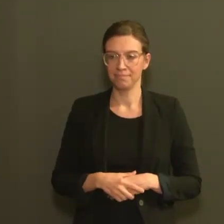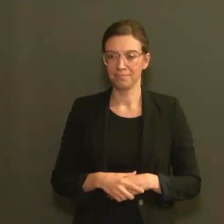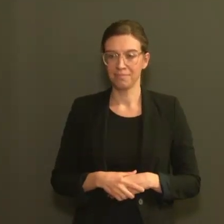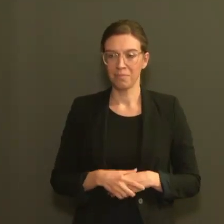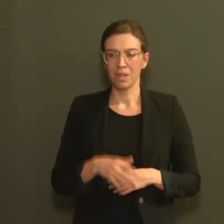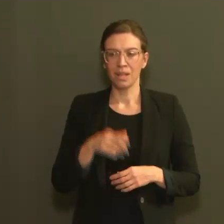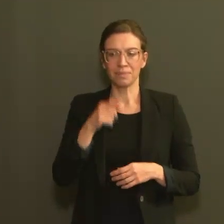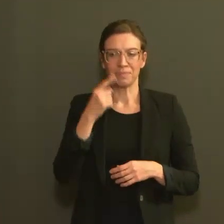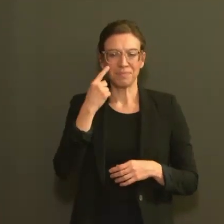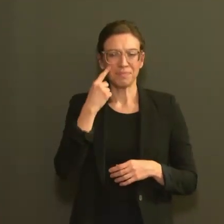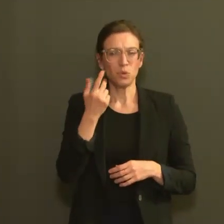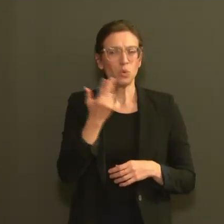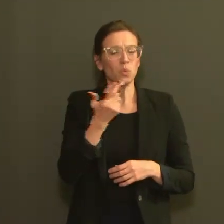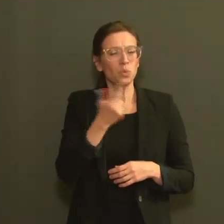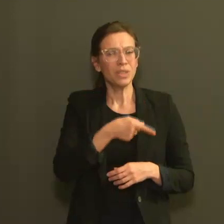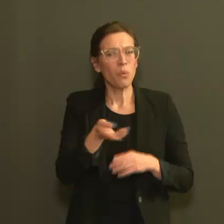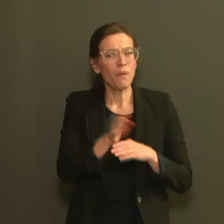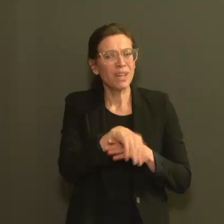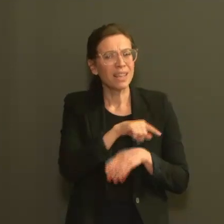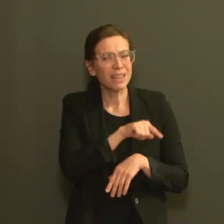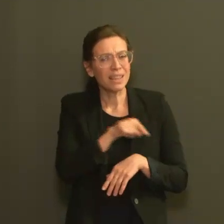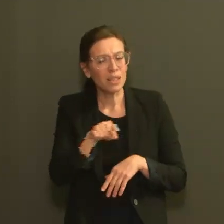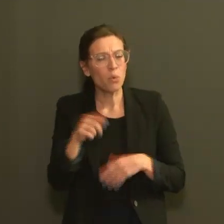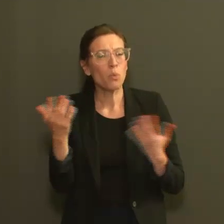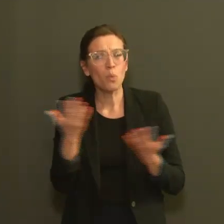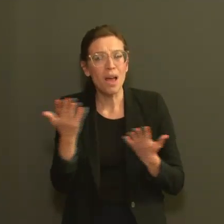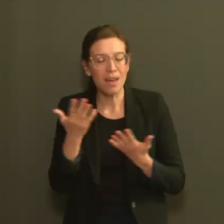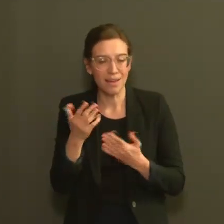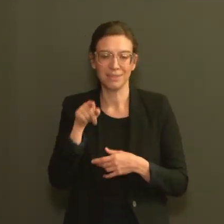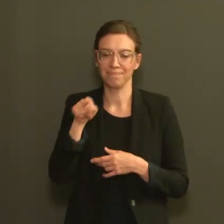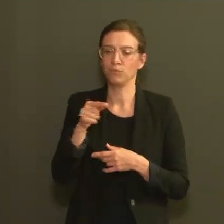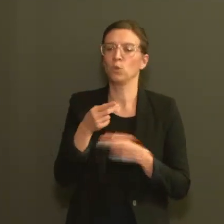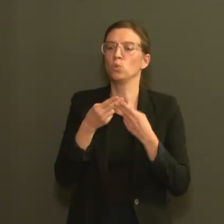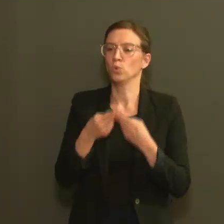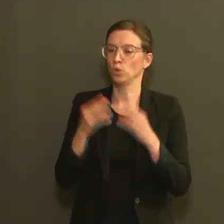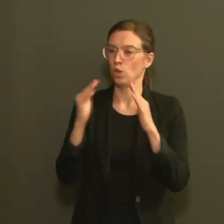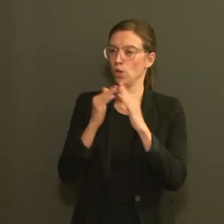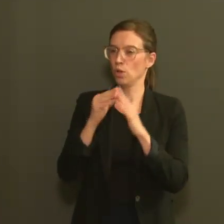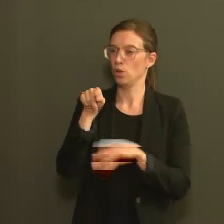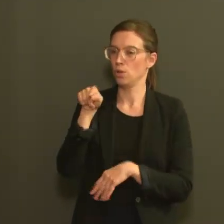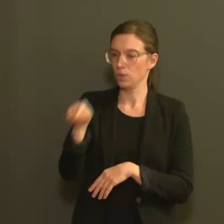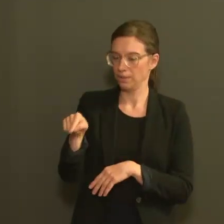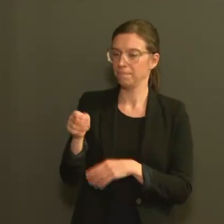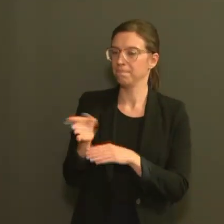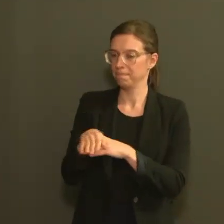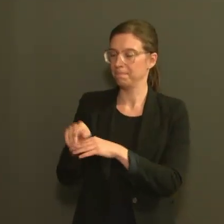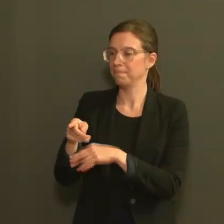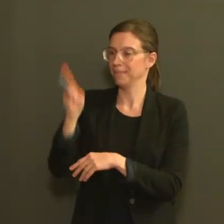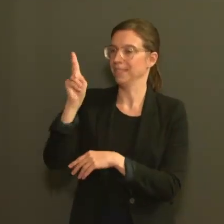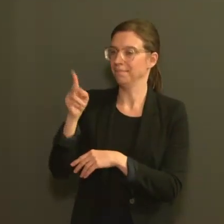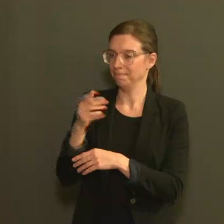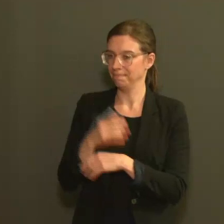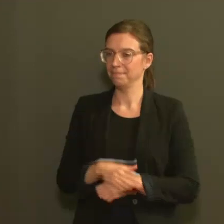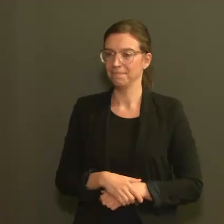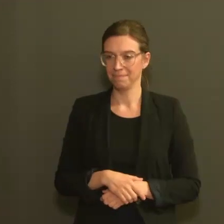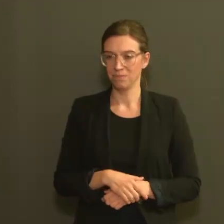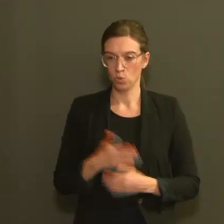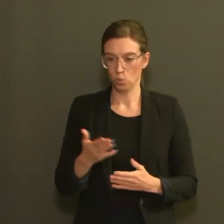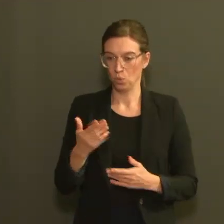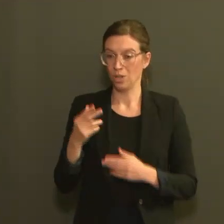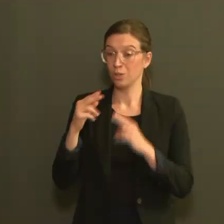jammer genoeg, nog steeds een toename van de besmettingen en uitbraken in woonzorgcentra, wat een zorgwekkende evolutie